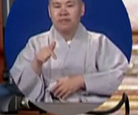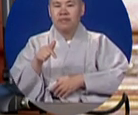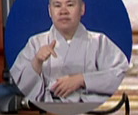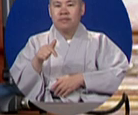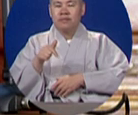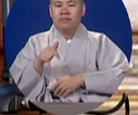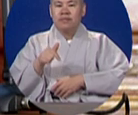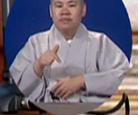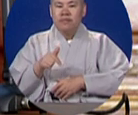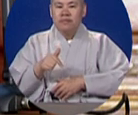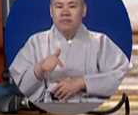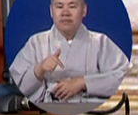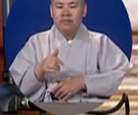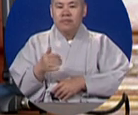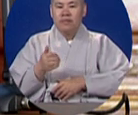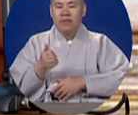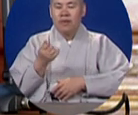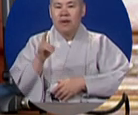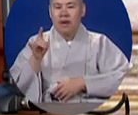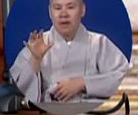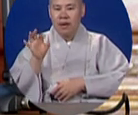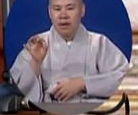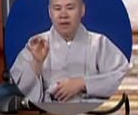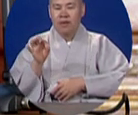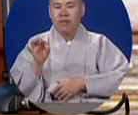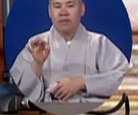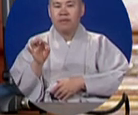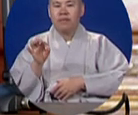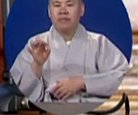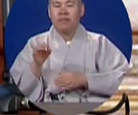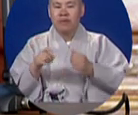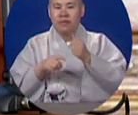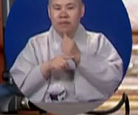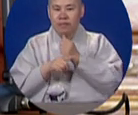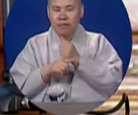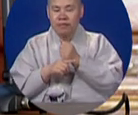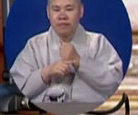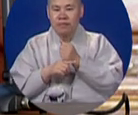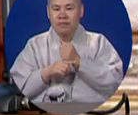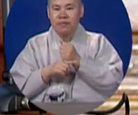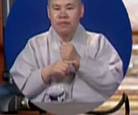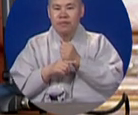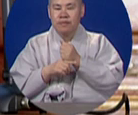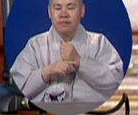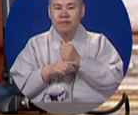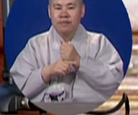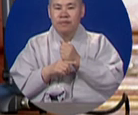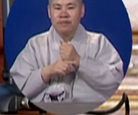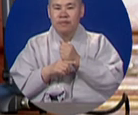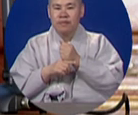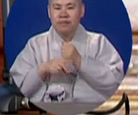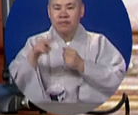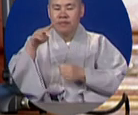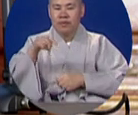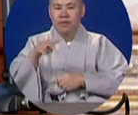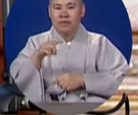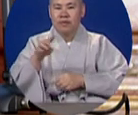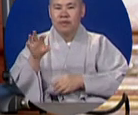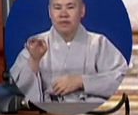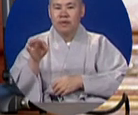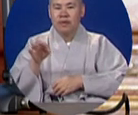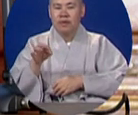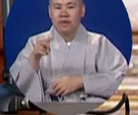그 다음에 행이 남았죠 행은 이 수 상